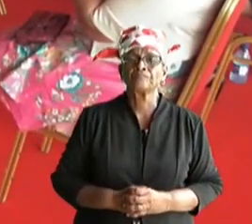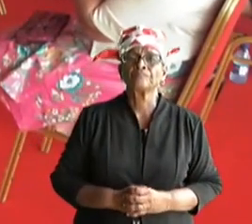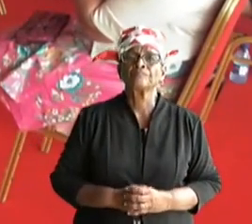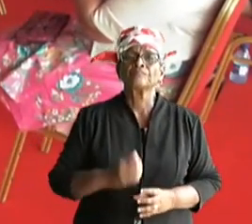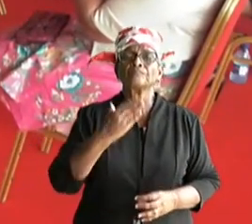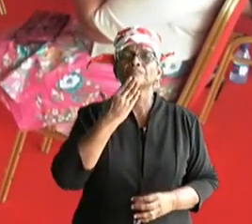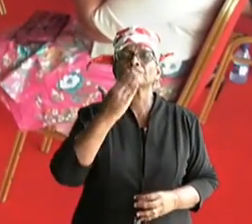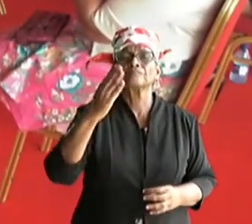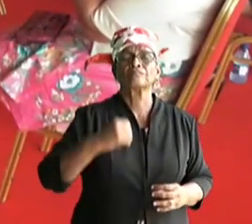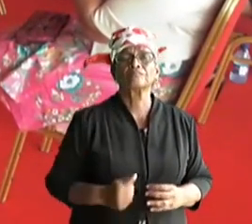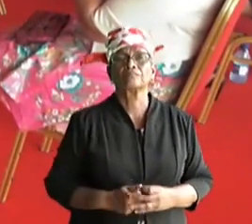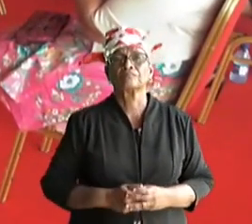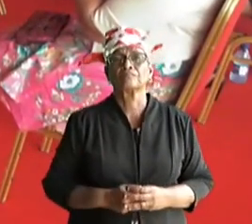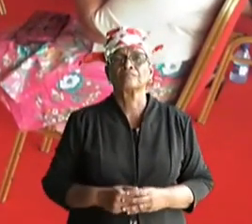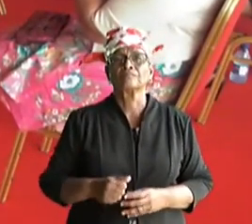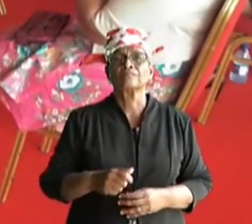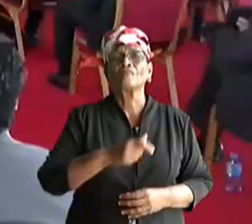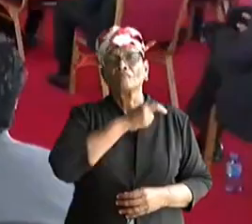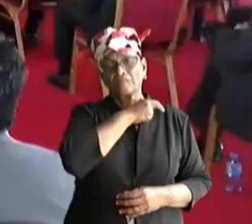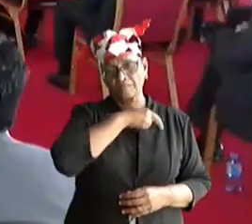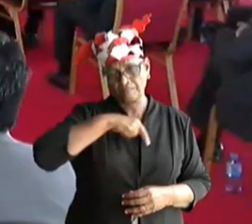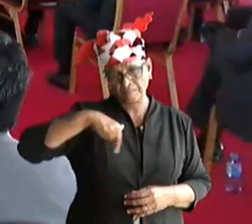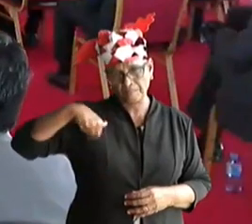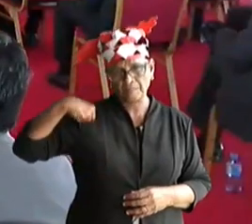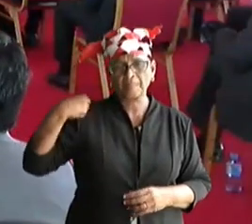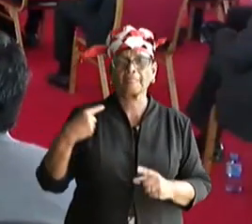Dank u wel, zijn excellentie